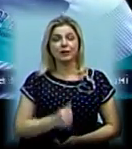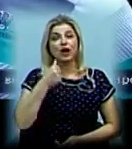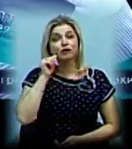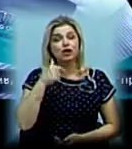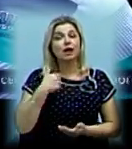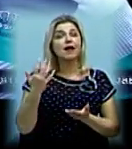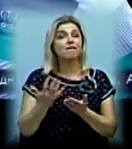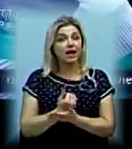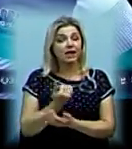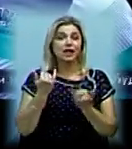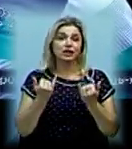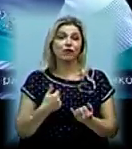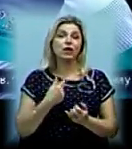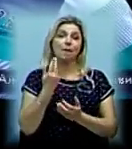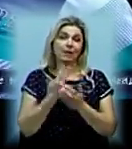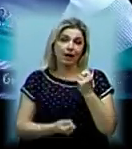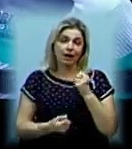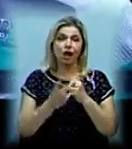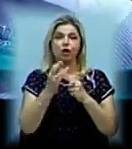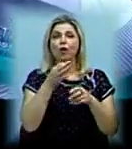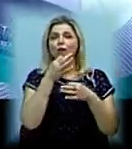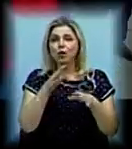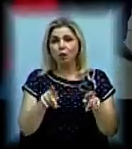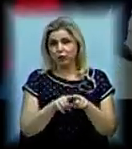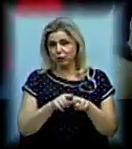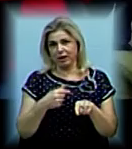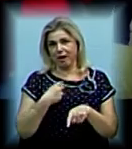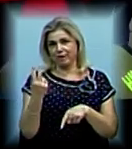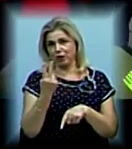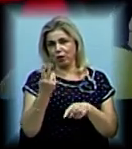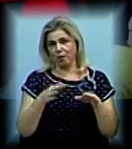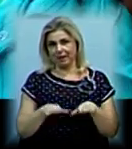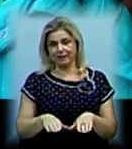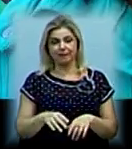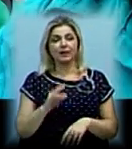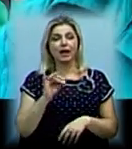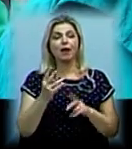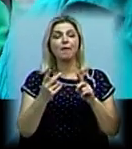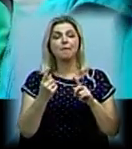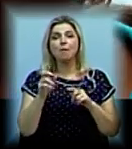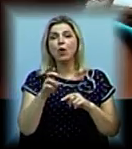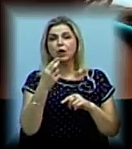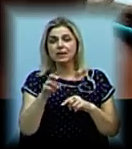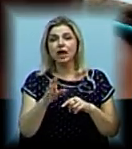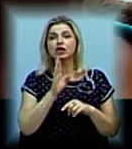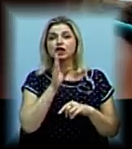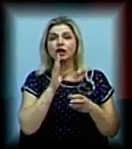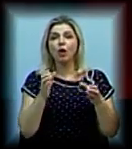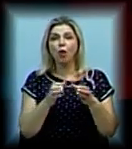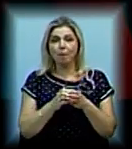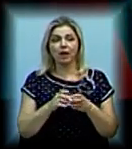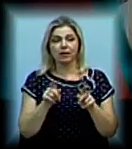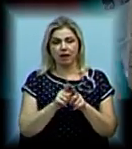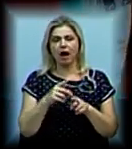сегодня чуть-чуть проиграл, но в любом случае я второй. Бронзу выбрал жіночий экипаж яхты «Антей». У такому складі команда змагається